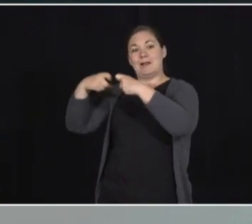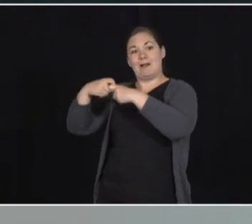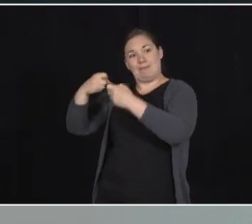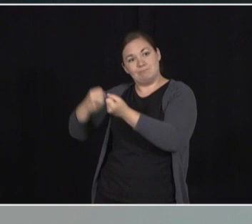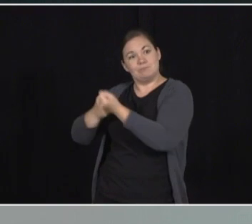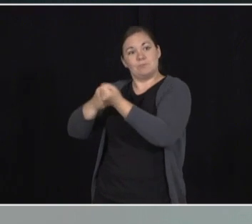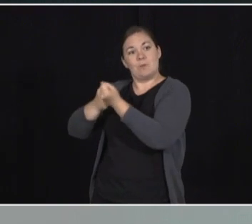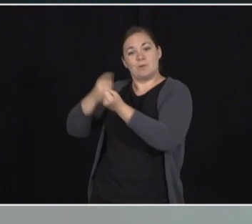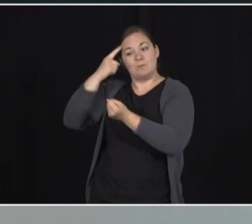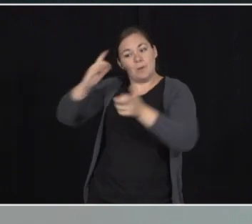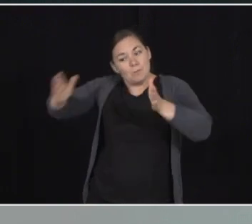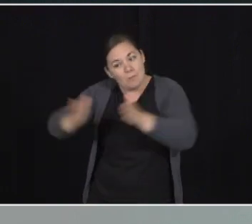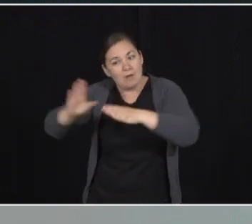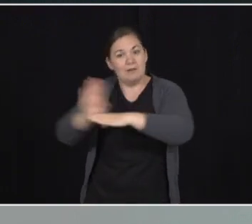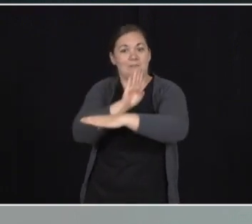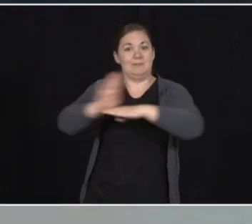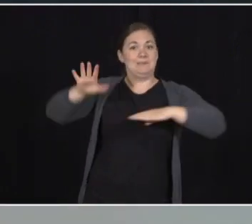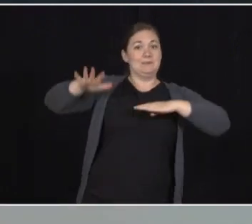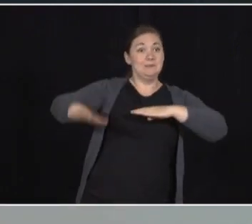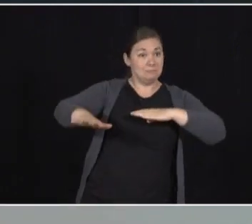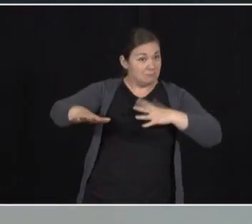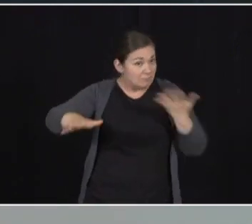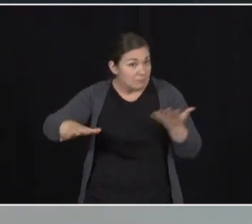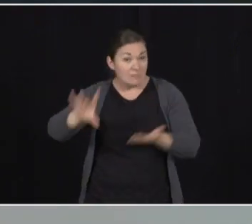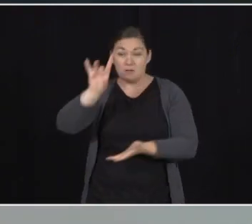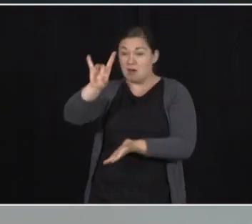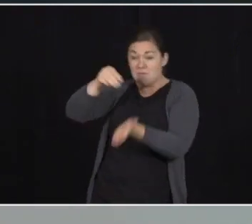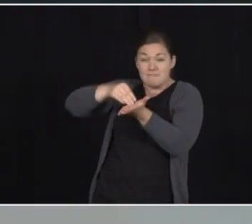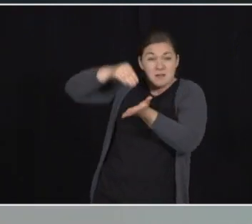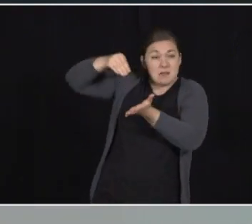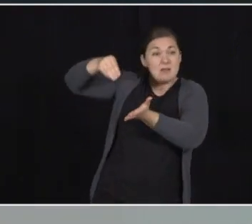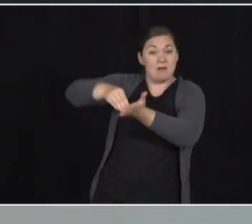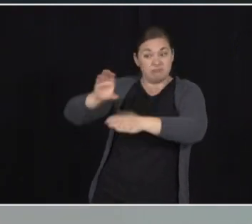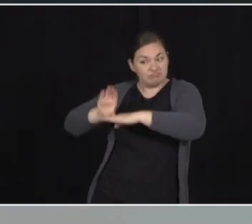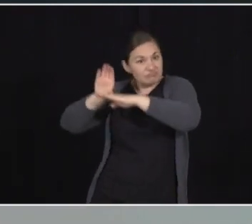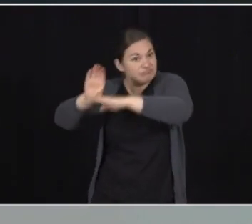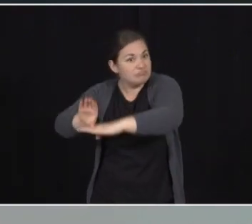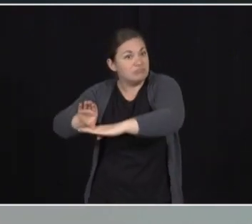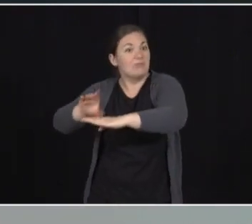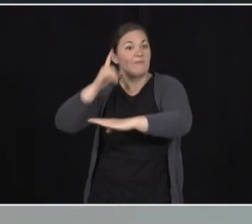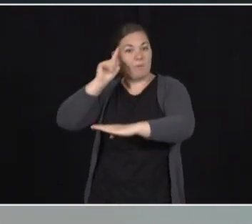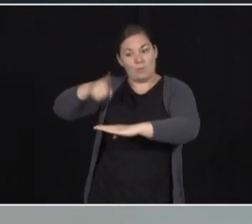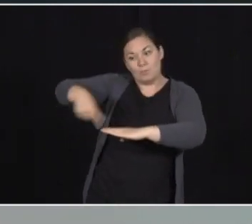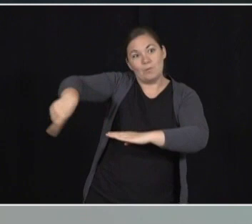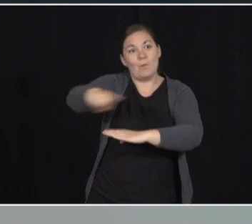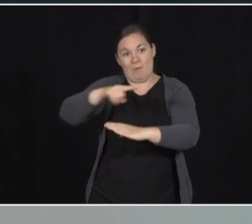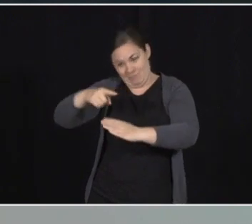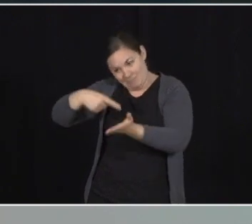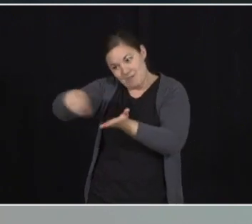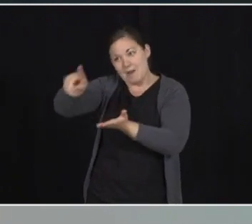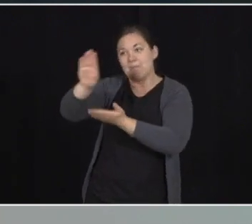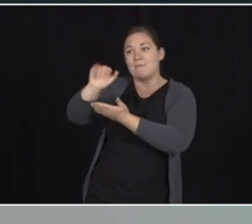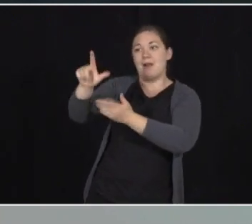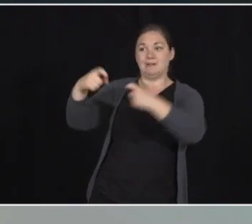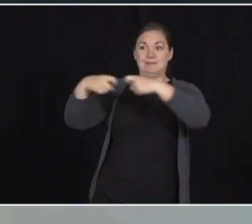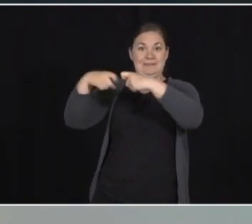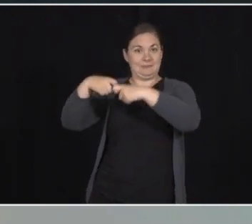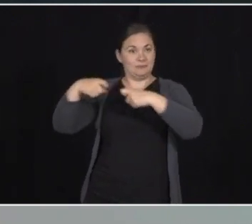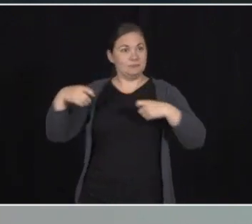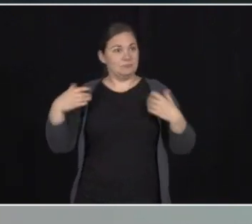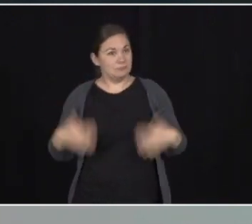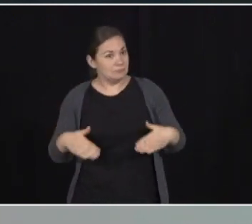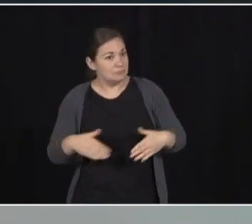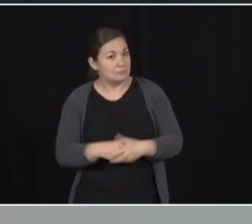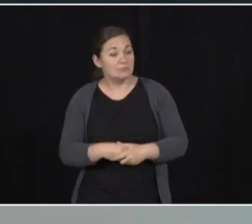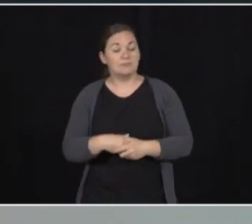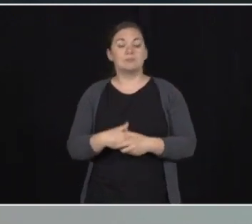businesses, which will provide $8 million of electricity bill relief funding. Notre gouvernement est fier de